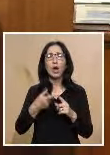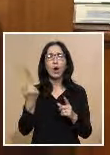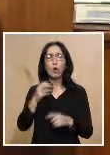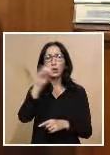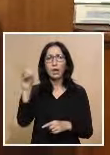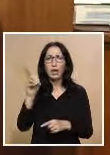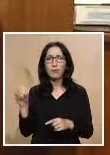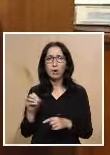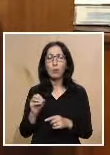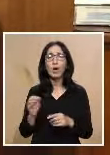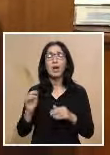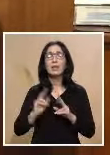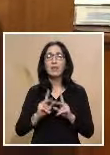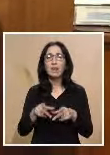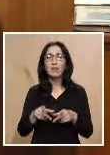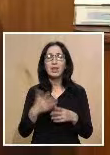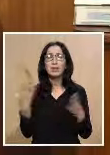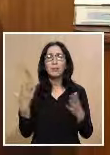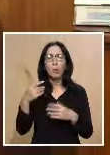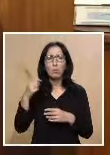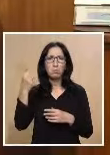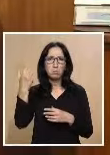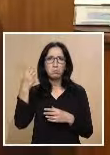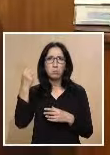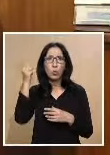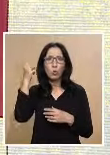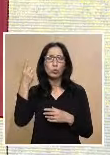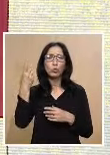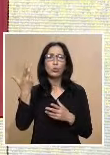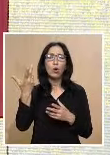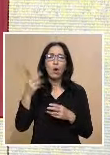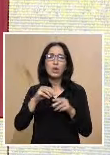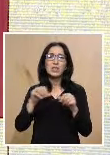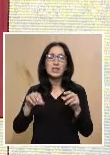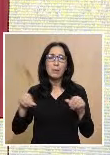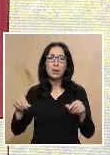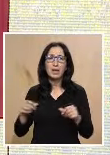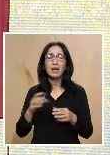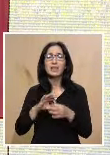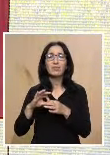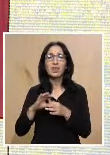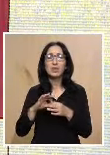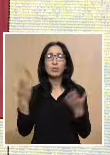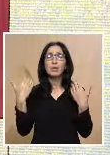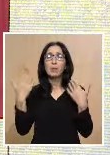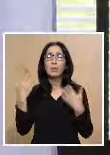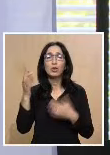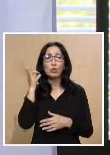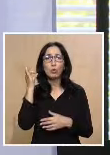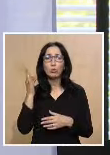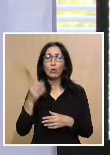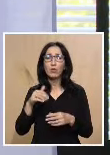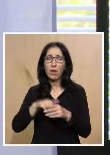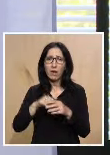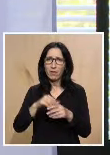да навлезе по-интелигентно земеделие по българските земи, а и свързано с климатичните особености в